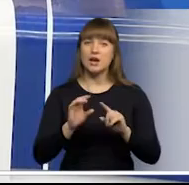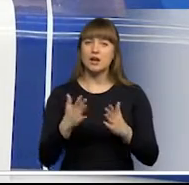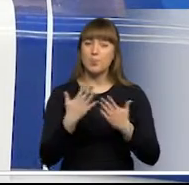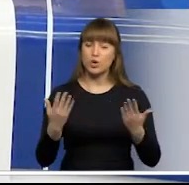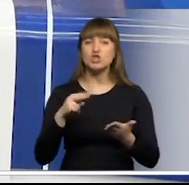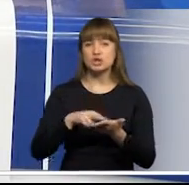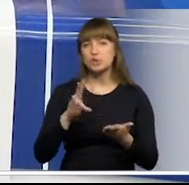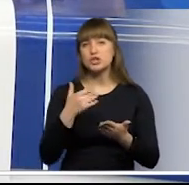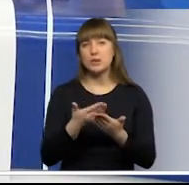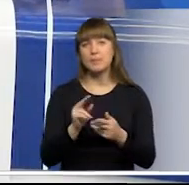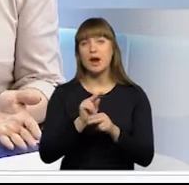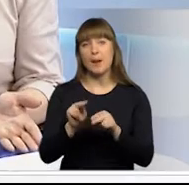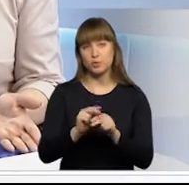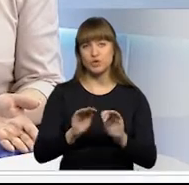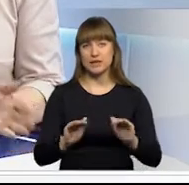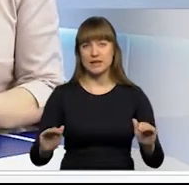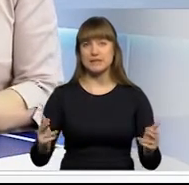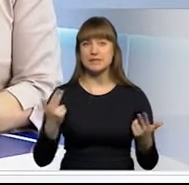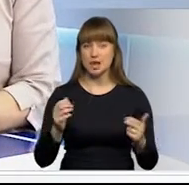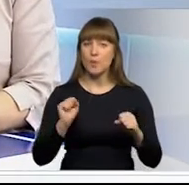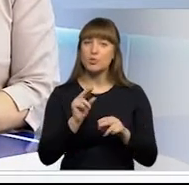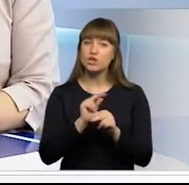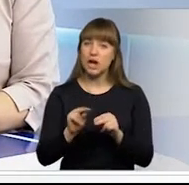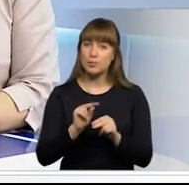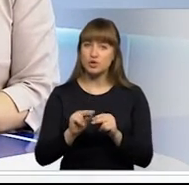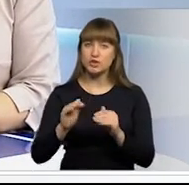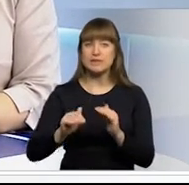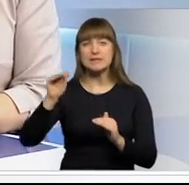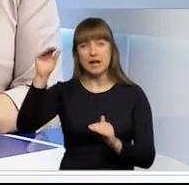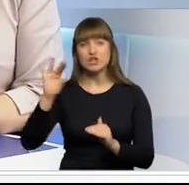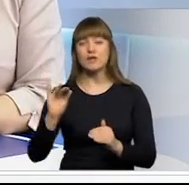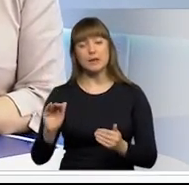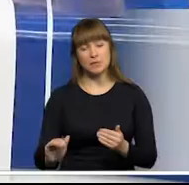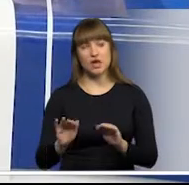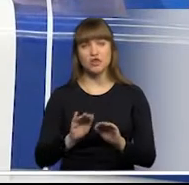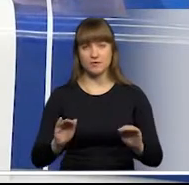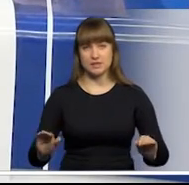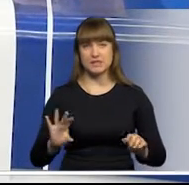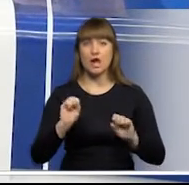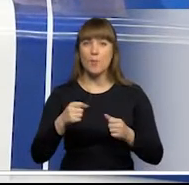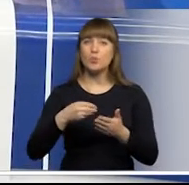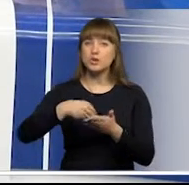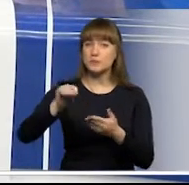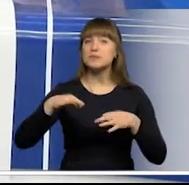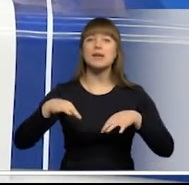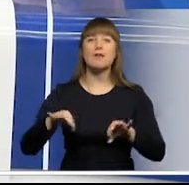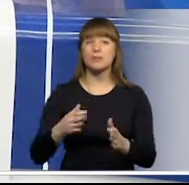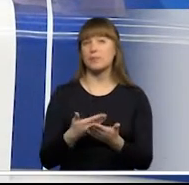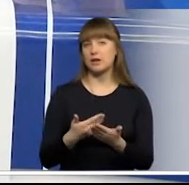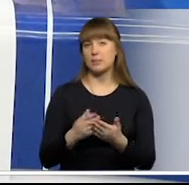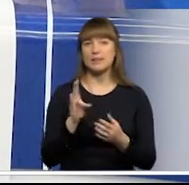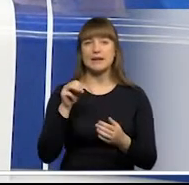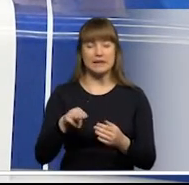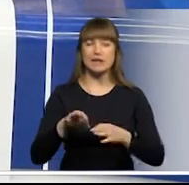например, обучение детей. Да? Можно обучить и старшего, и младшего детей. А можно ли приобрести автомобиль? Нет, автомобиль